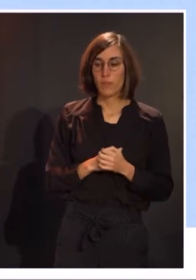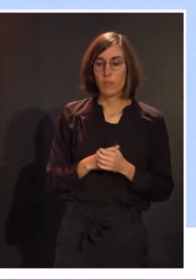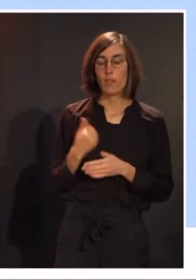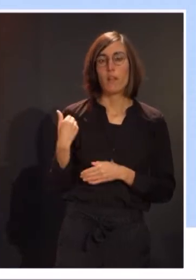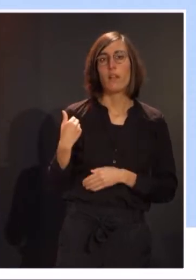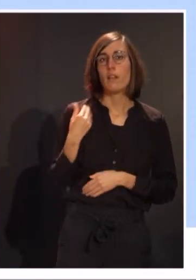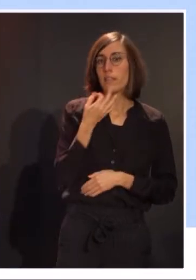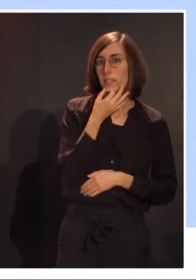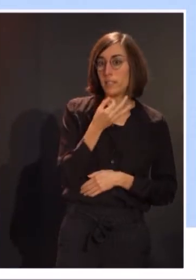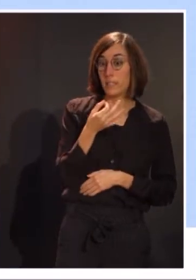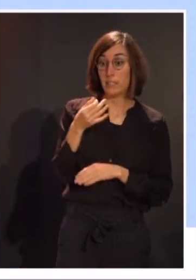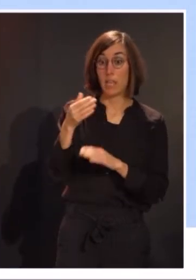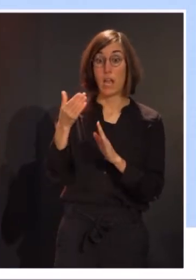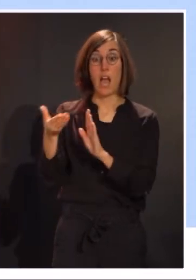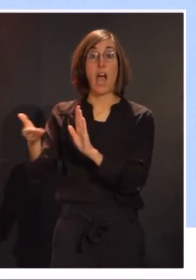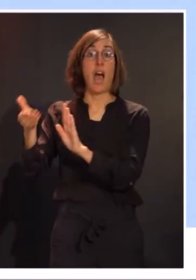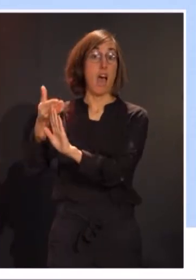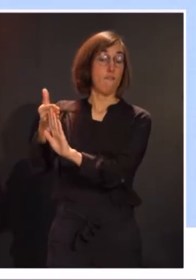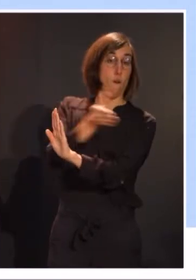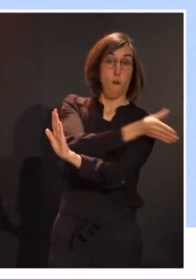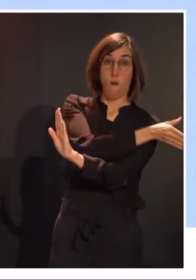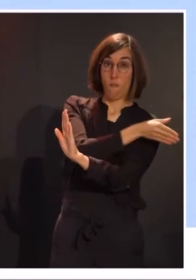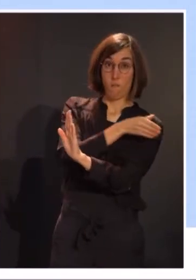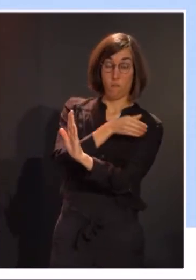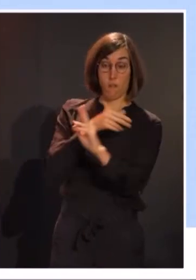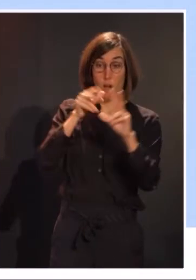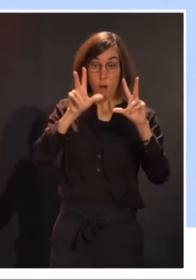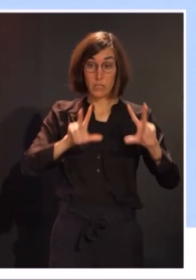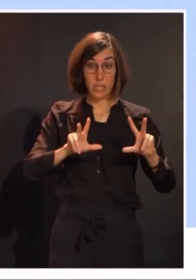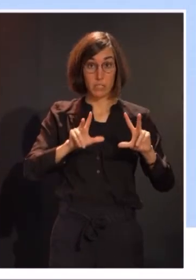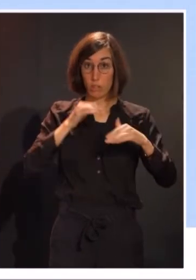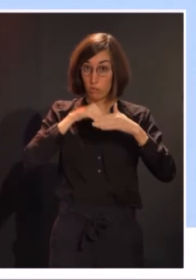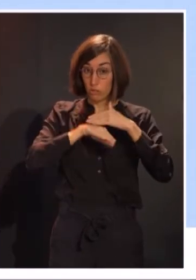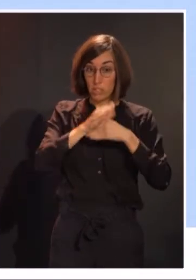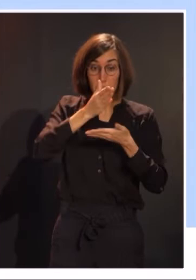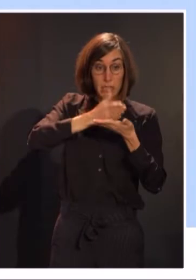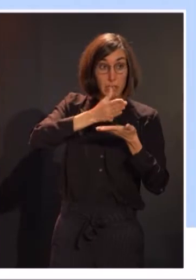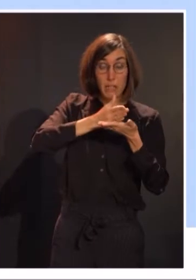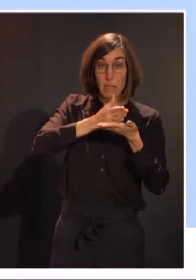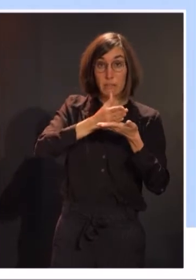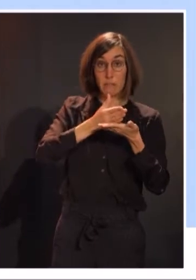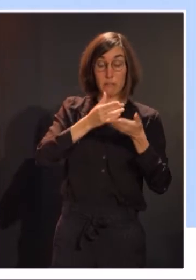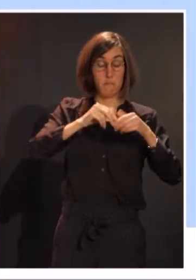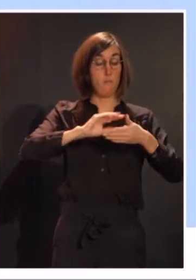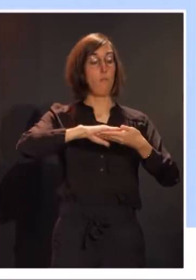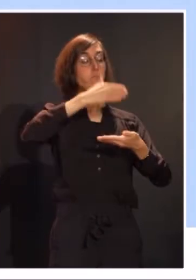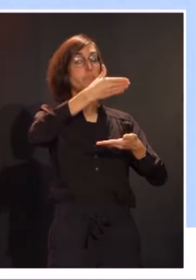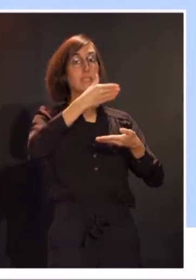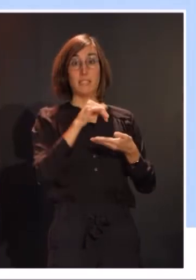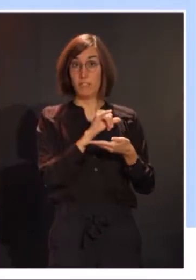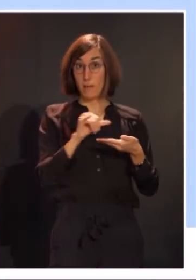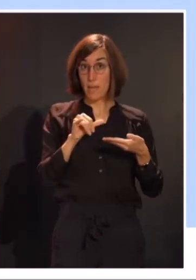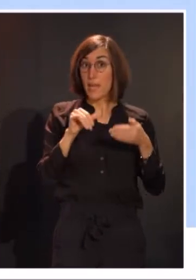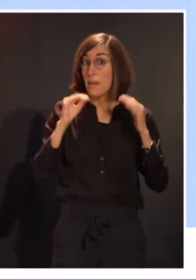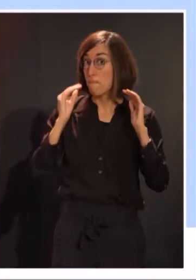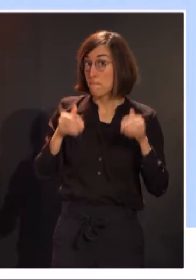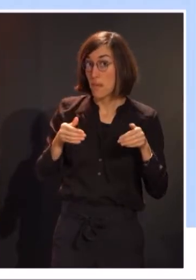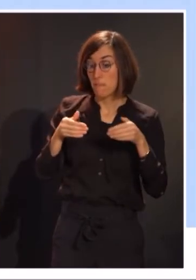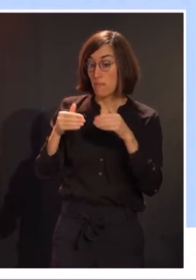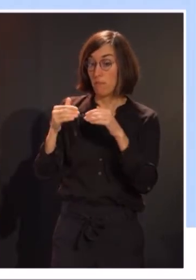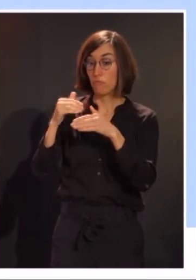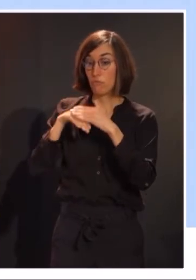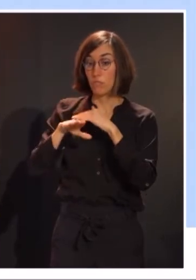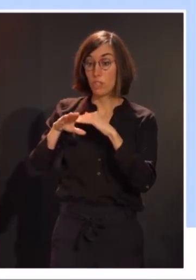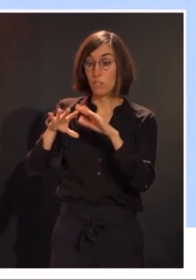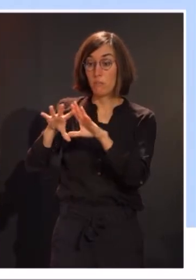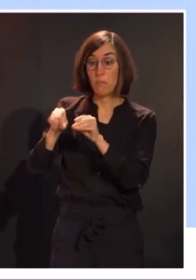n'a jamais eu l'occasion d'utiliser un ordinateur dans sa scolarité et même pour sa vie personnelle non plus. Ce n'est